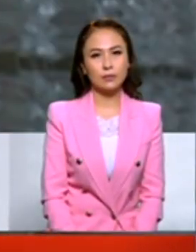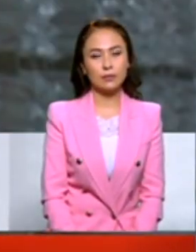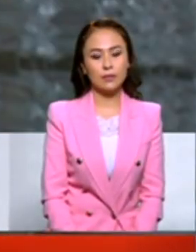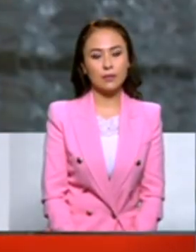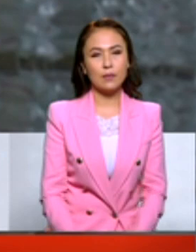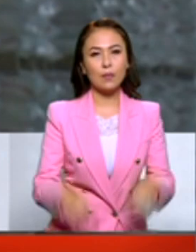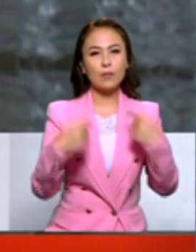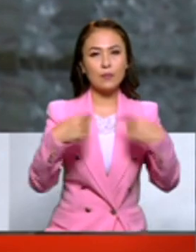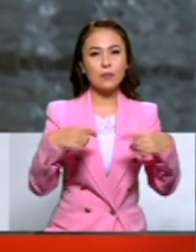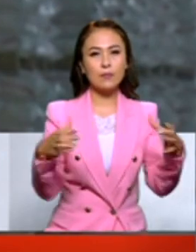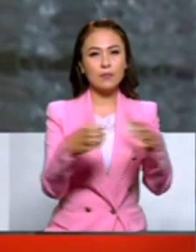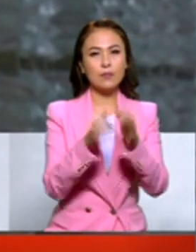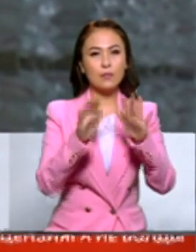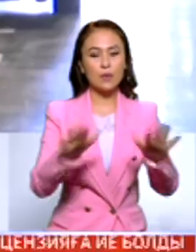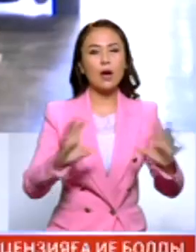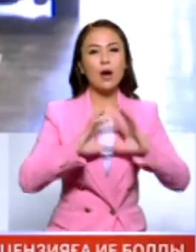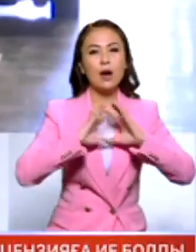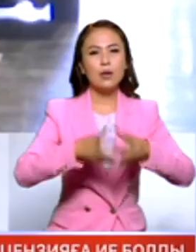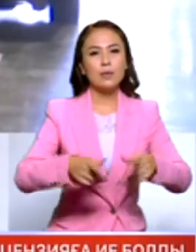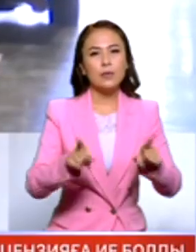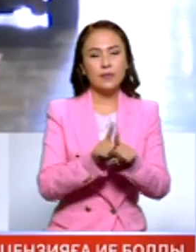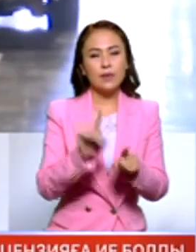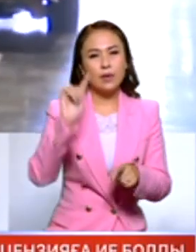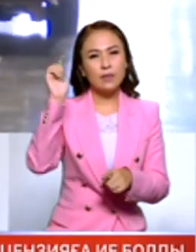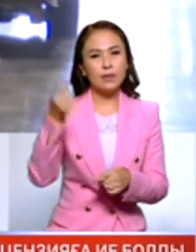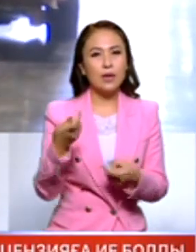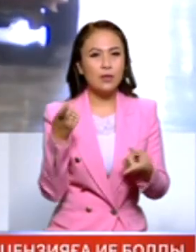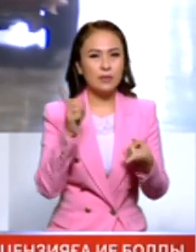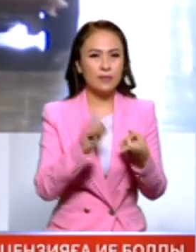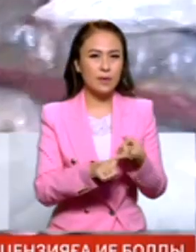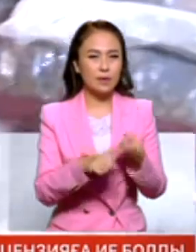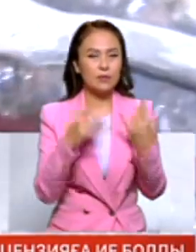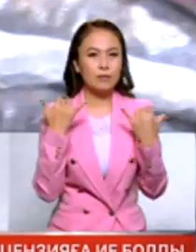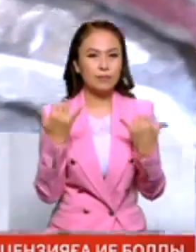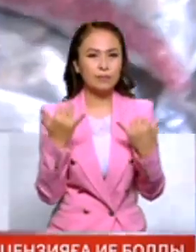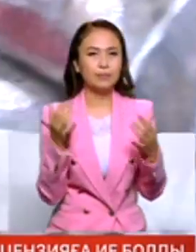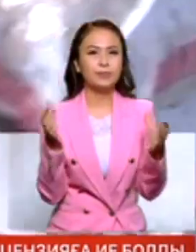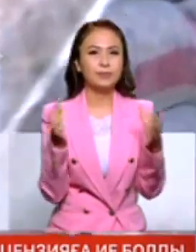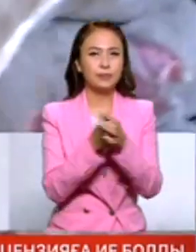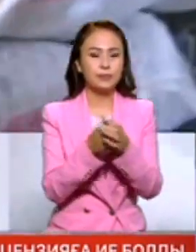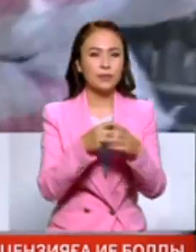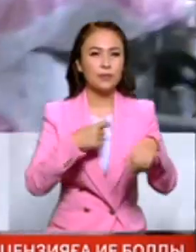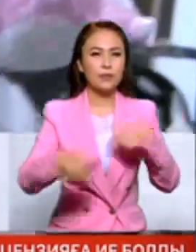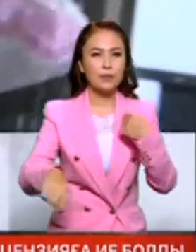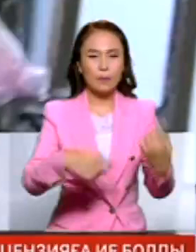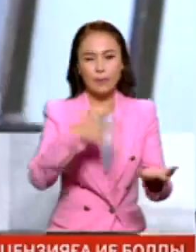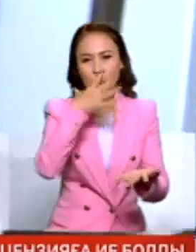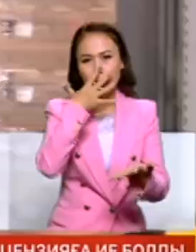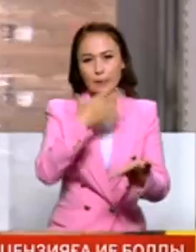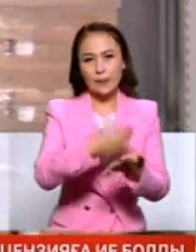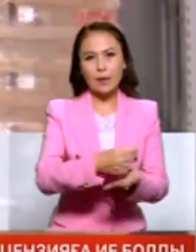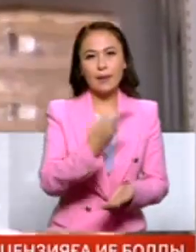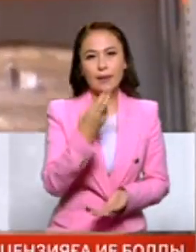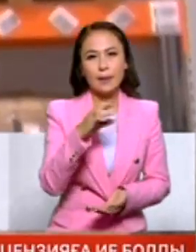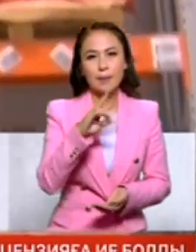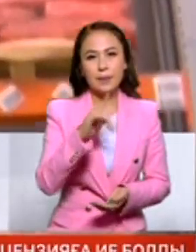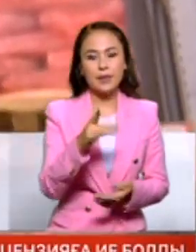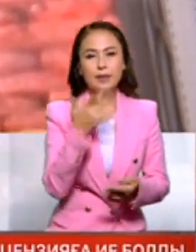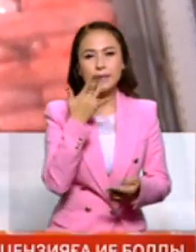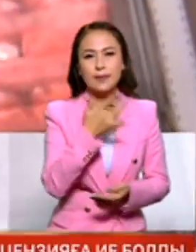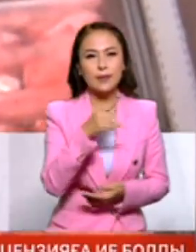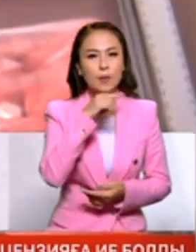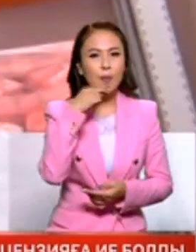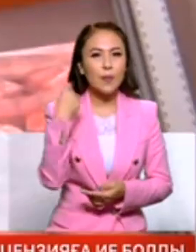Ұн сататын орындар мұны әлемдегі геосаяси жағдаймен байланыстырып отыр. Бұған дейін өз тауарларына демпингтік саясат ұстанған көрші